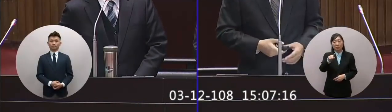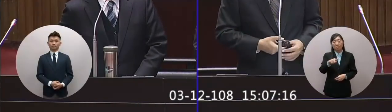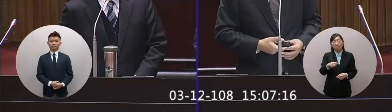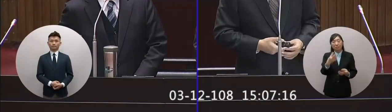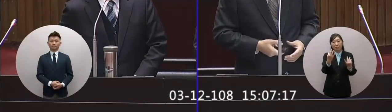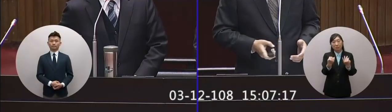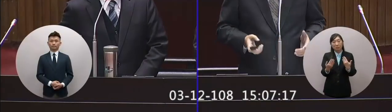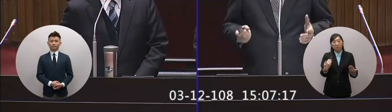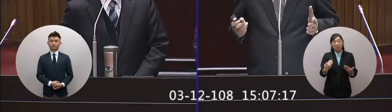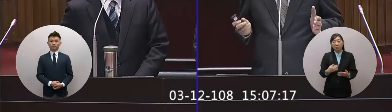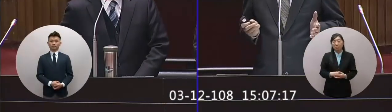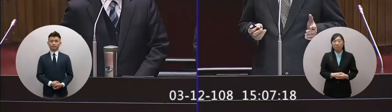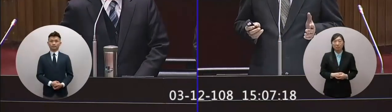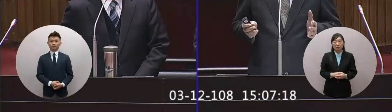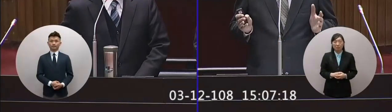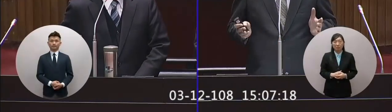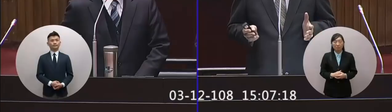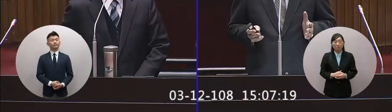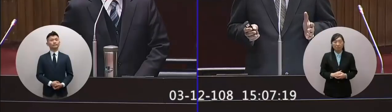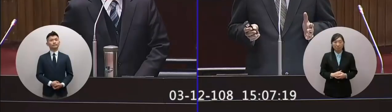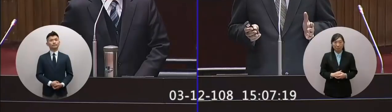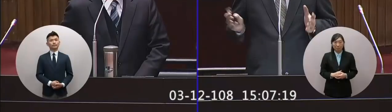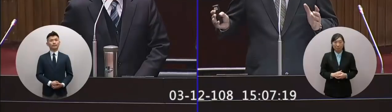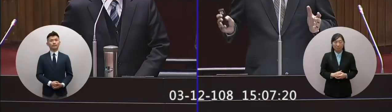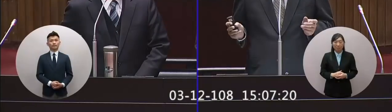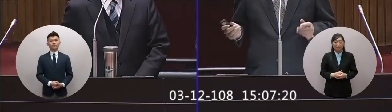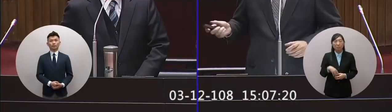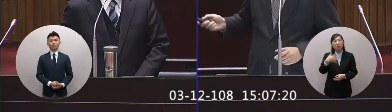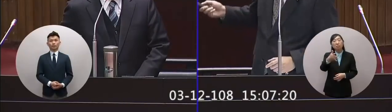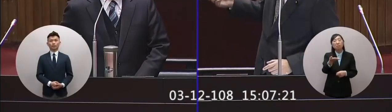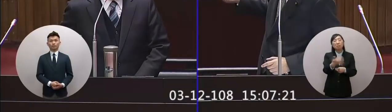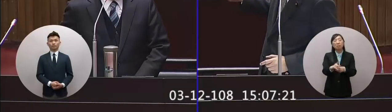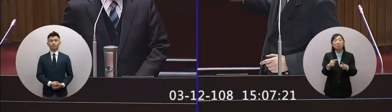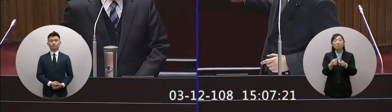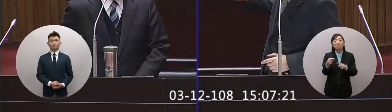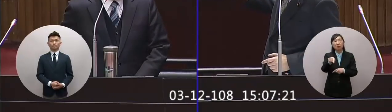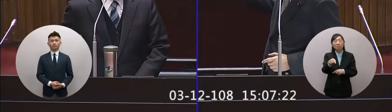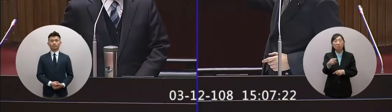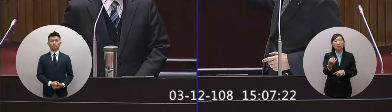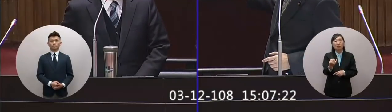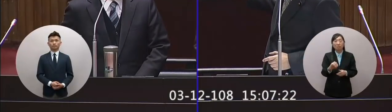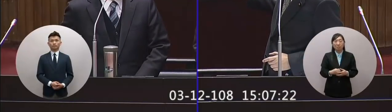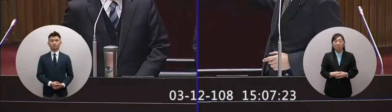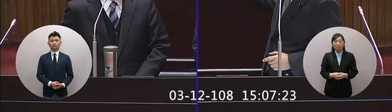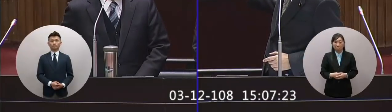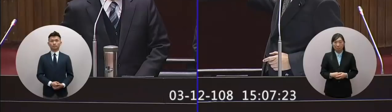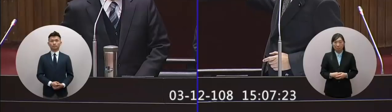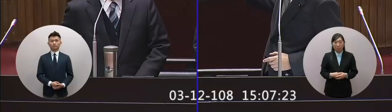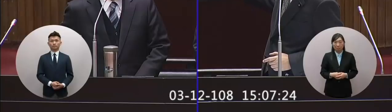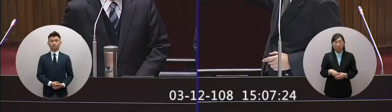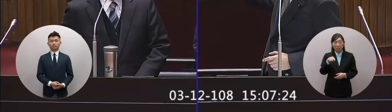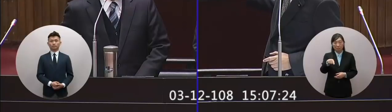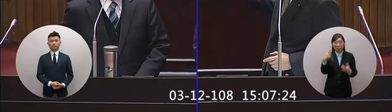明显。那当然我们可以看到的，就是说为什么死亡人数 这个地方是